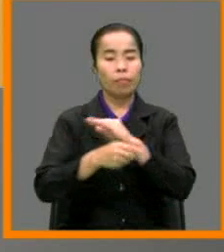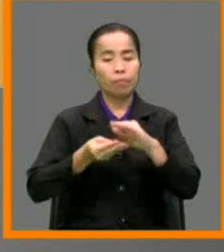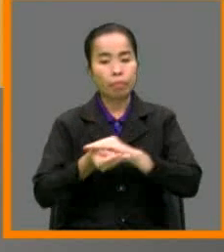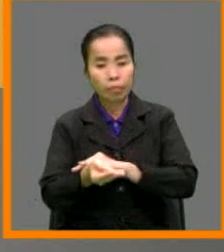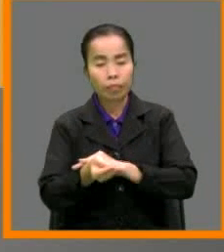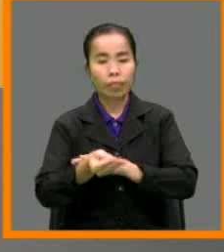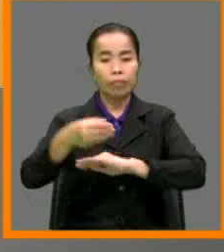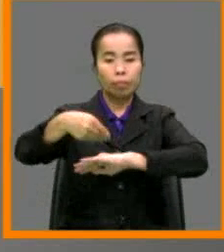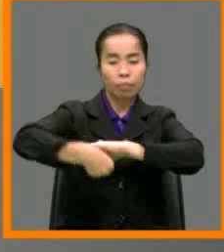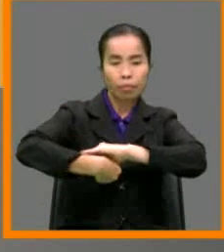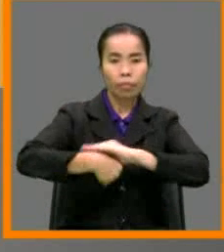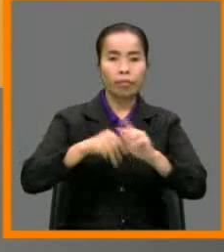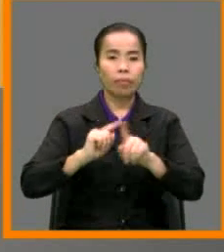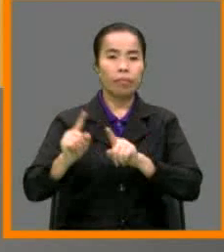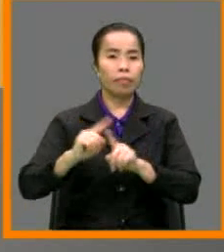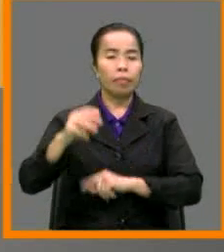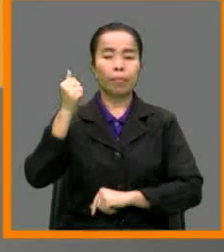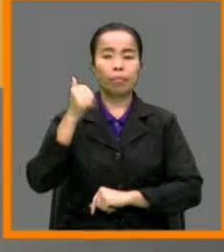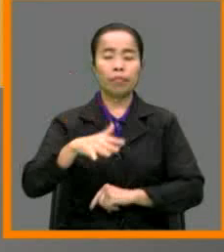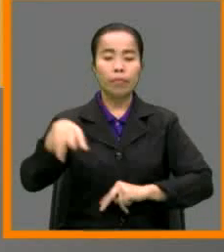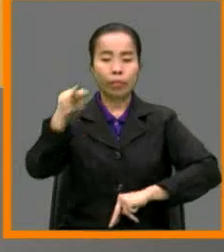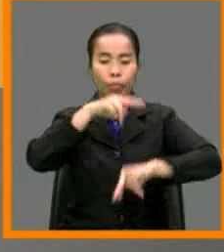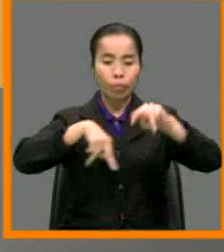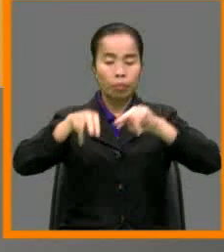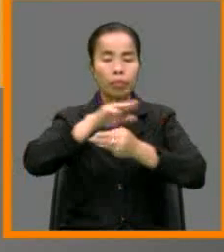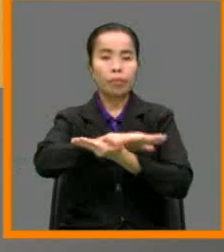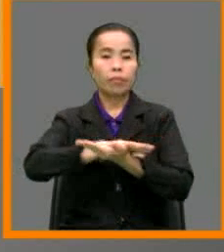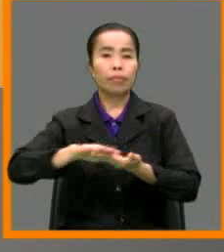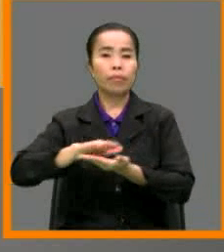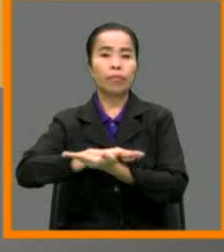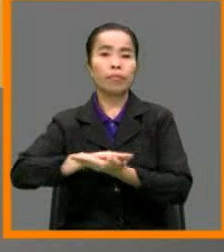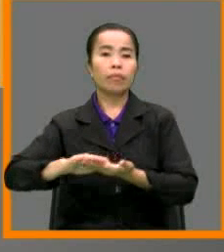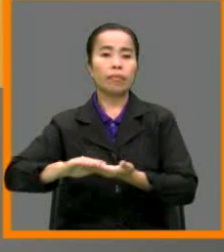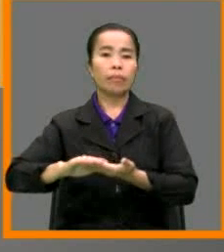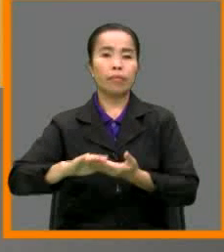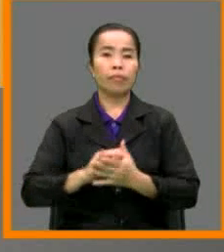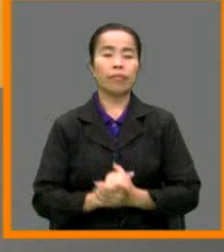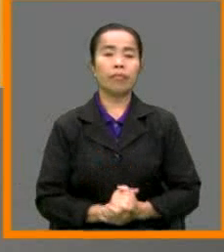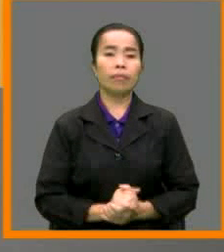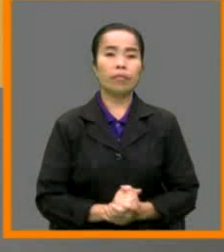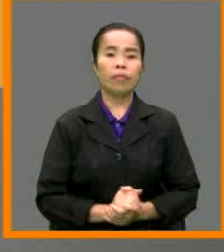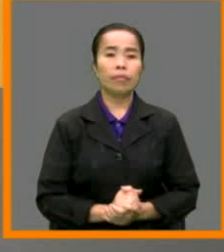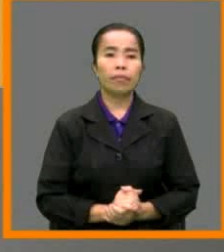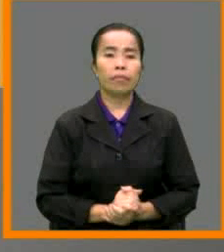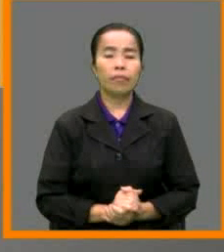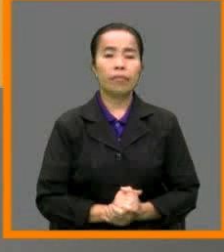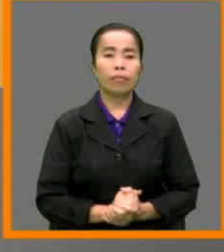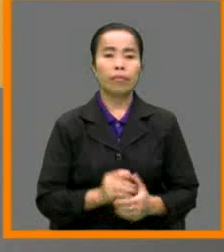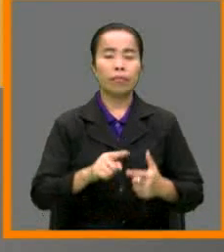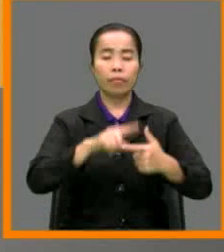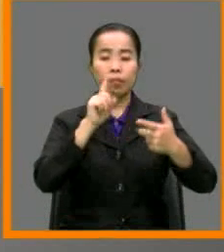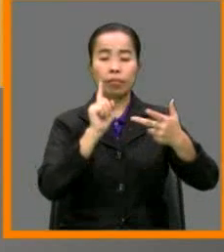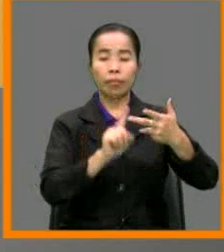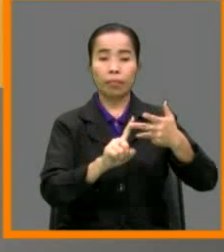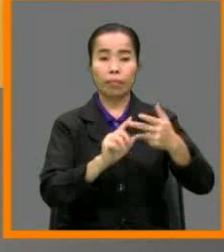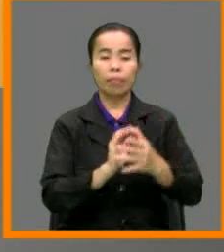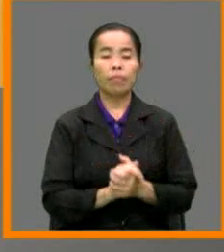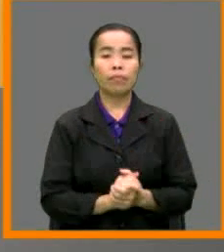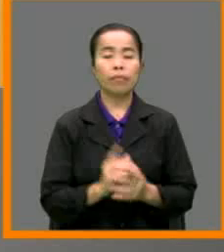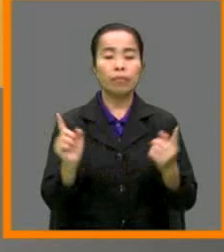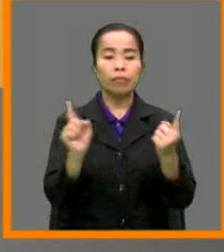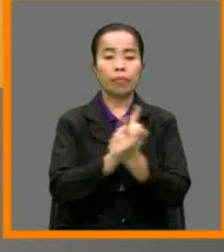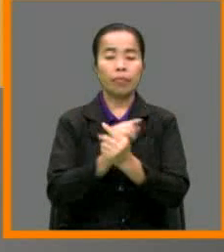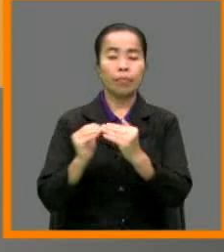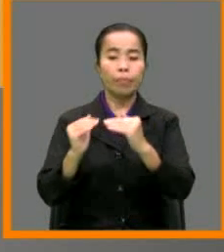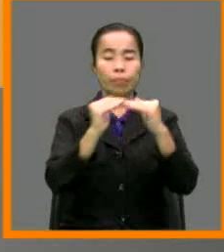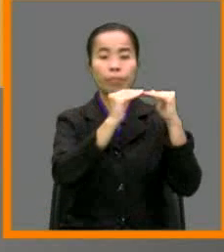นาจตรวจสอบและถ่วงดุลขจัดและป้องกันการซื้อสิทธิ์ขายเสียงและการคอร์รัปชันเรื่องที่3สังคมเป็นธร